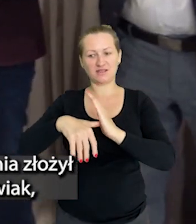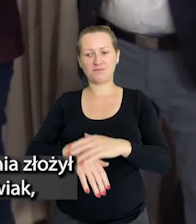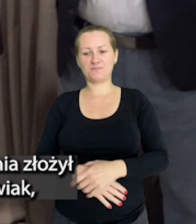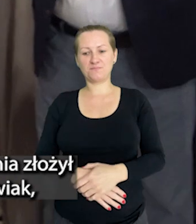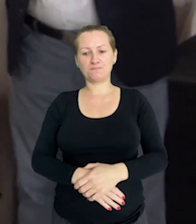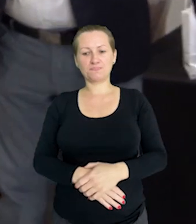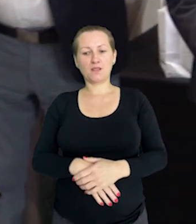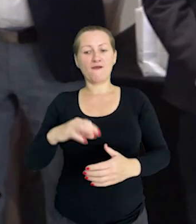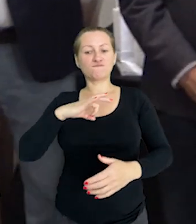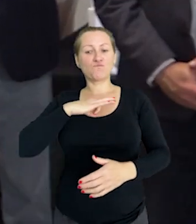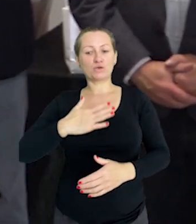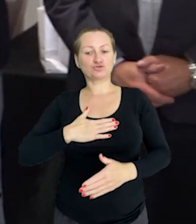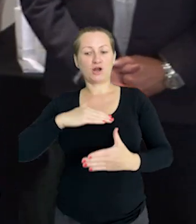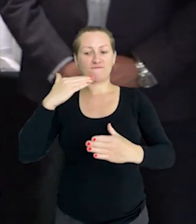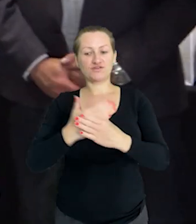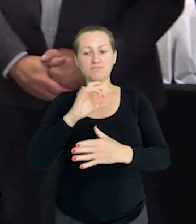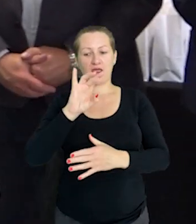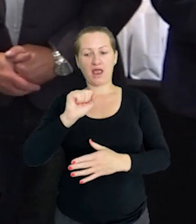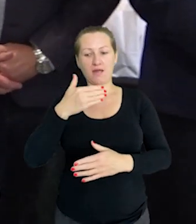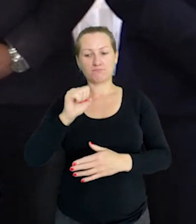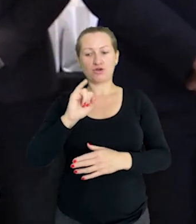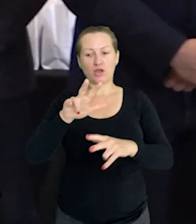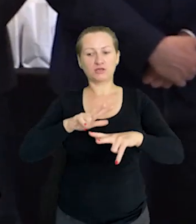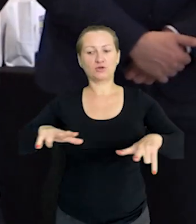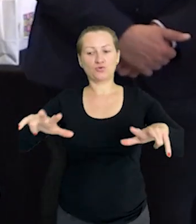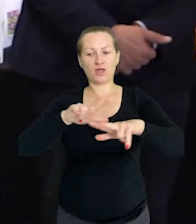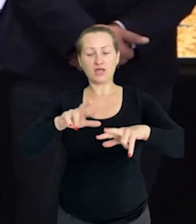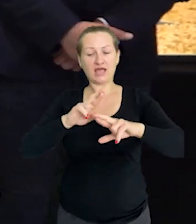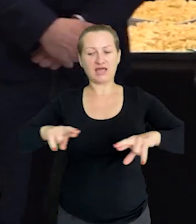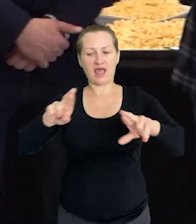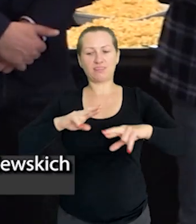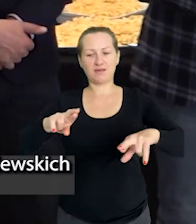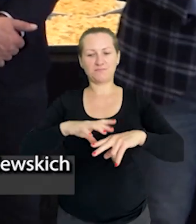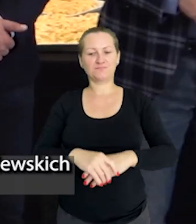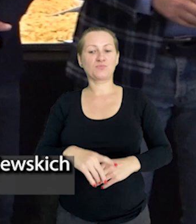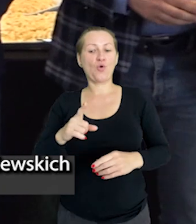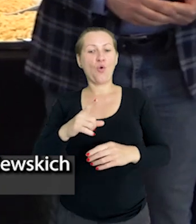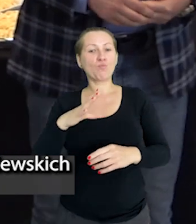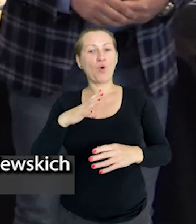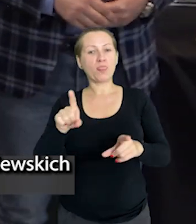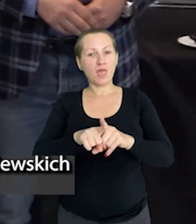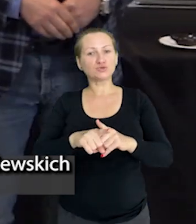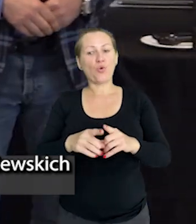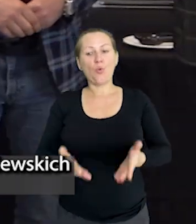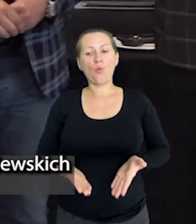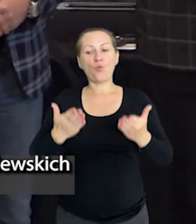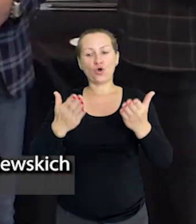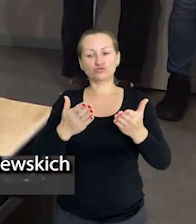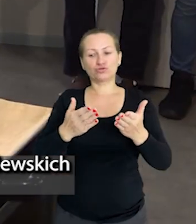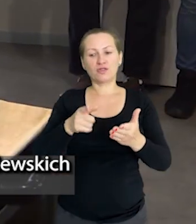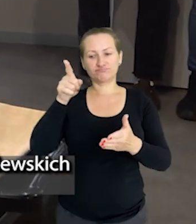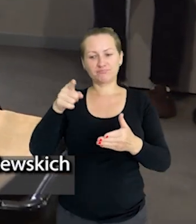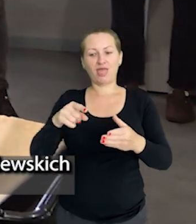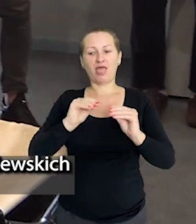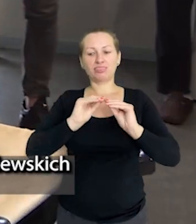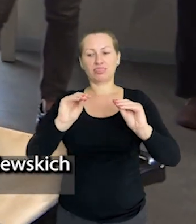Janusz Stankowiak, właściciel firmy Gama Mariusz Popławski oraz cała rada nadzorcza klubu. Z okazji urodzin szczególne życzenia otrzymał